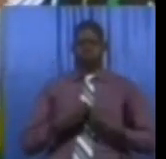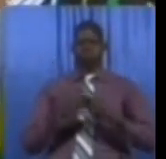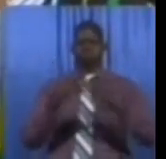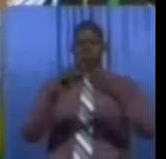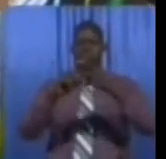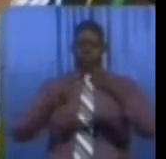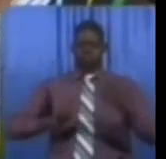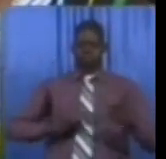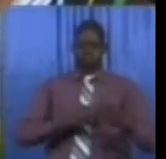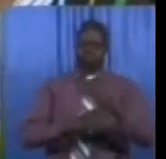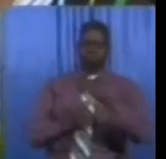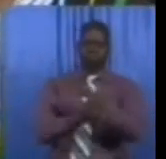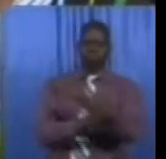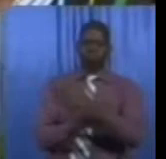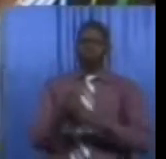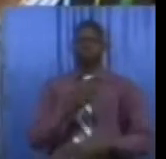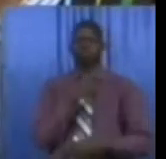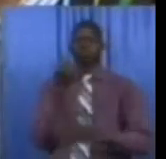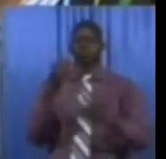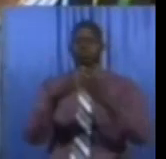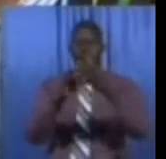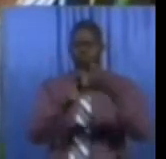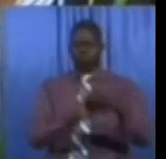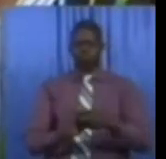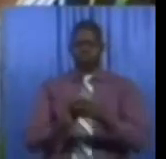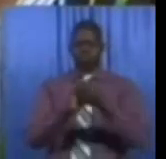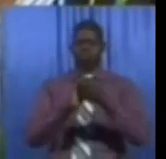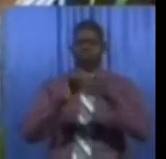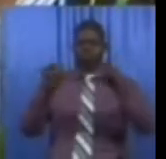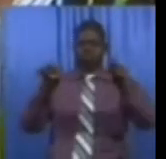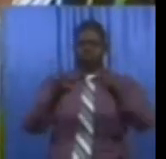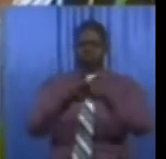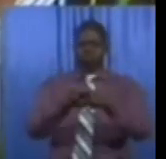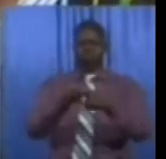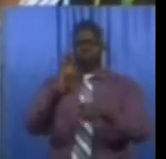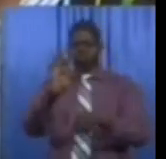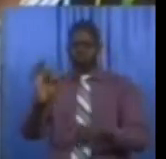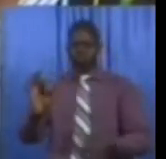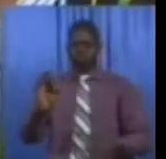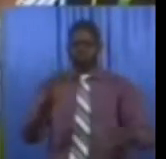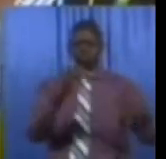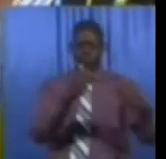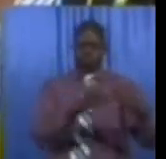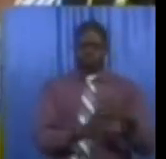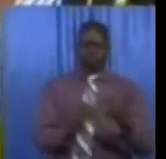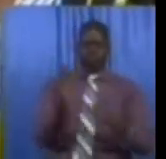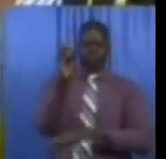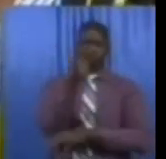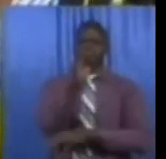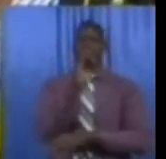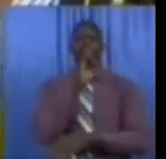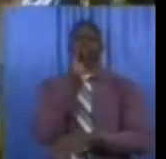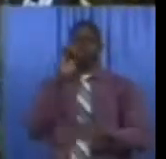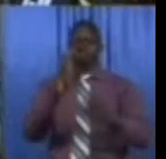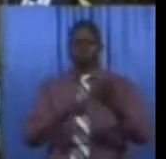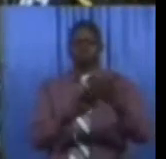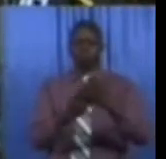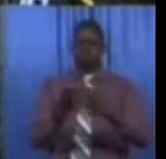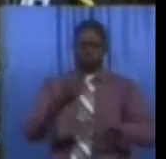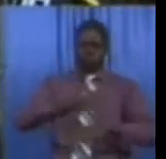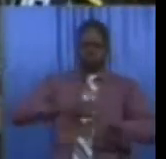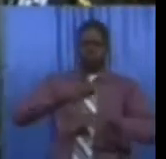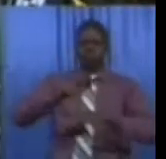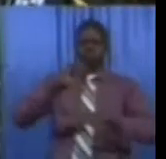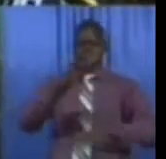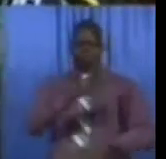et réaffirmer également notre solidarité en tant que Burkinabé derrière le drapeau qui est notre symbole suprême. Le chef